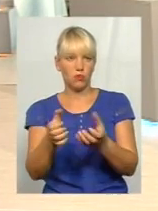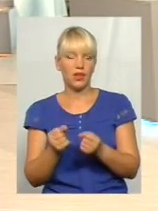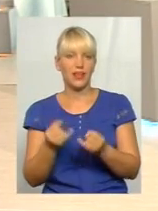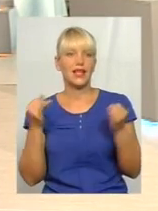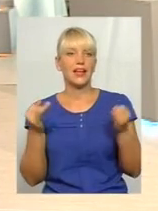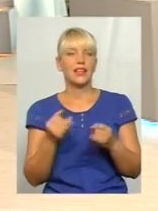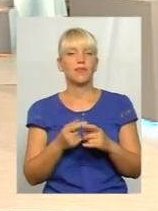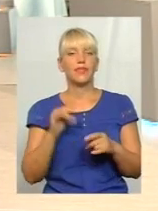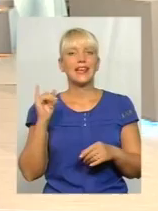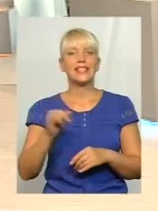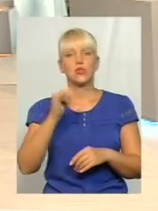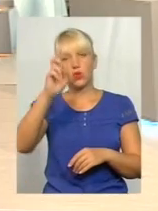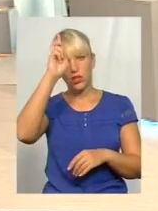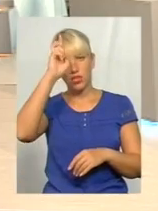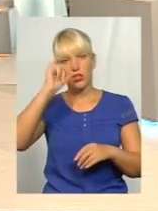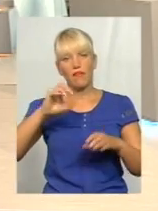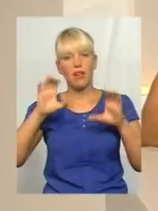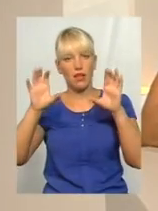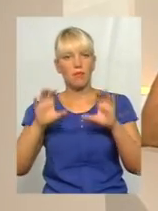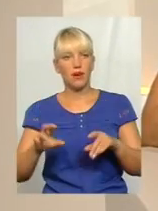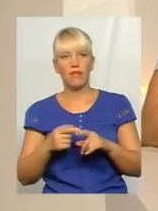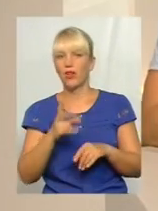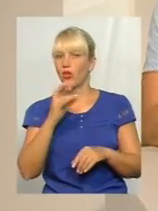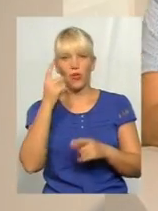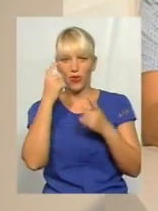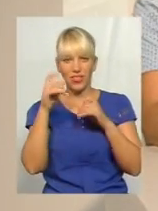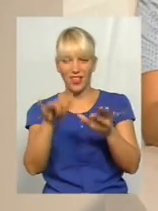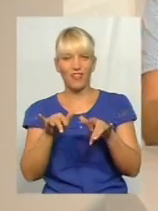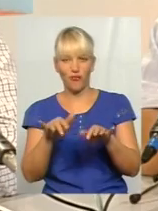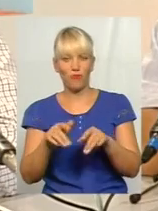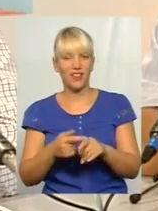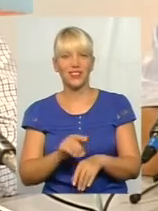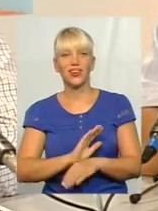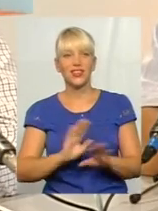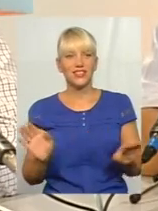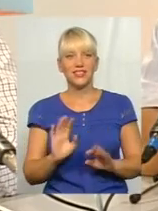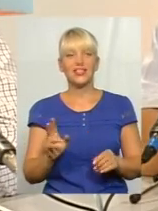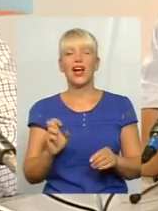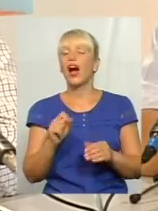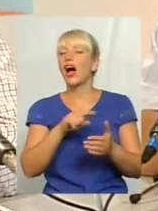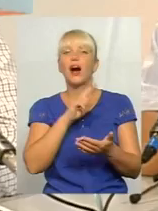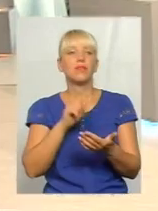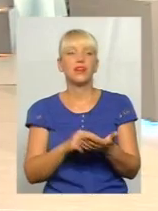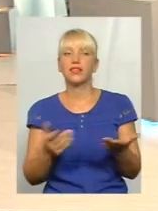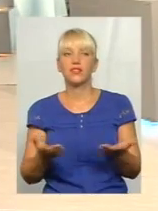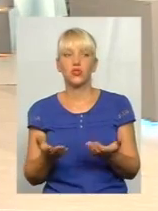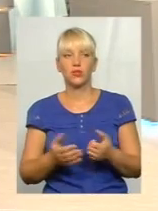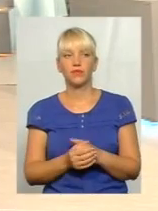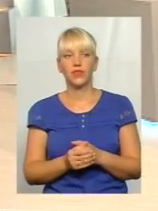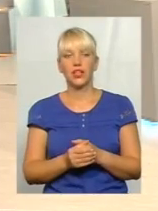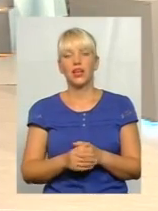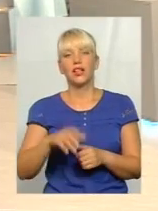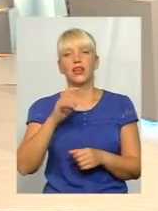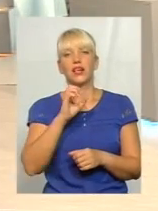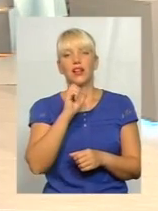викладав історію держави і права але не інформатику але Питання в тому я так зрозуміви висловив свою власну